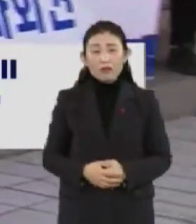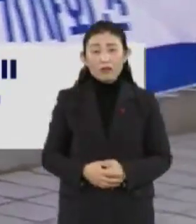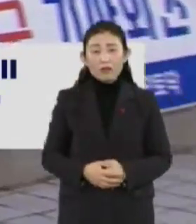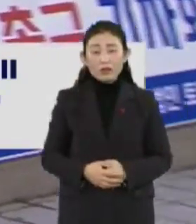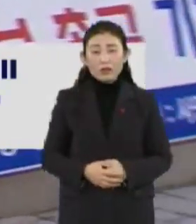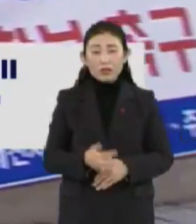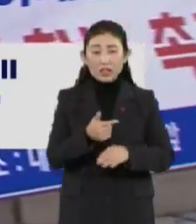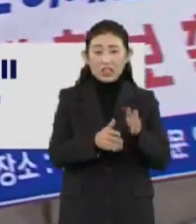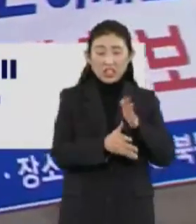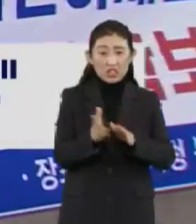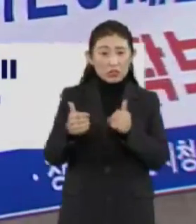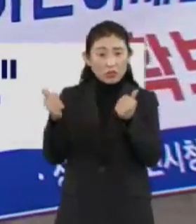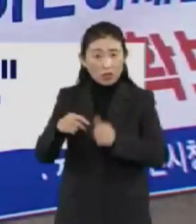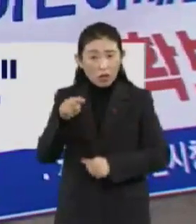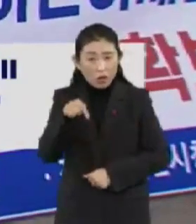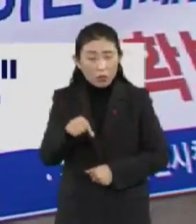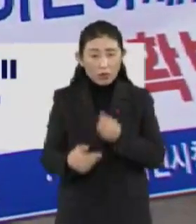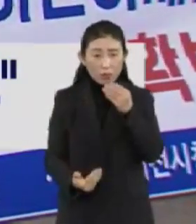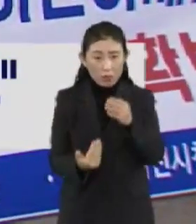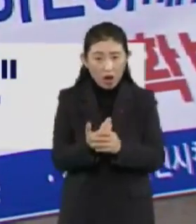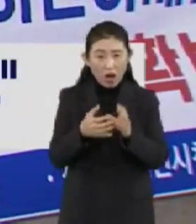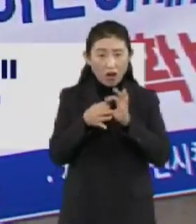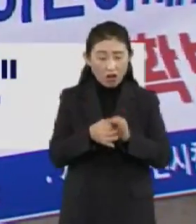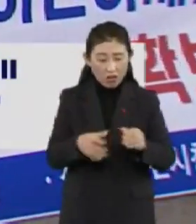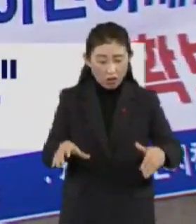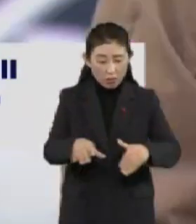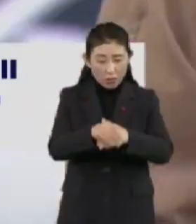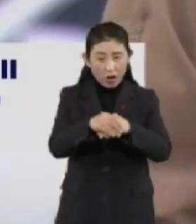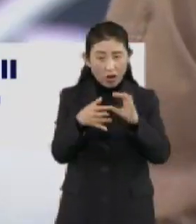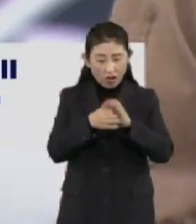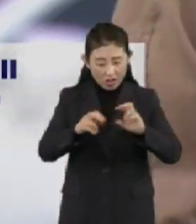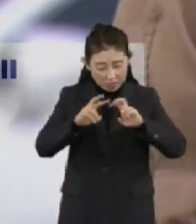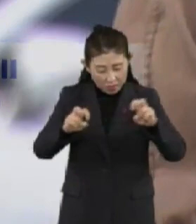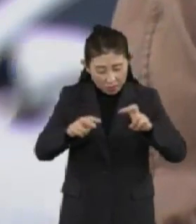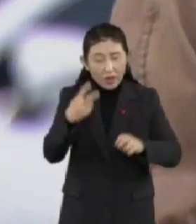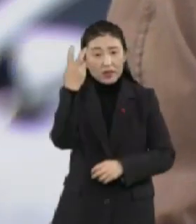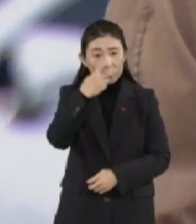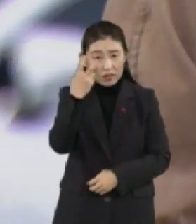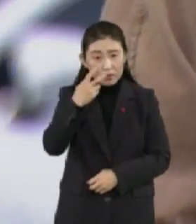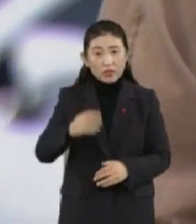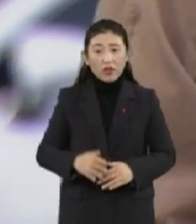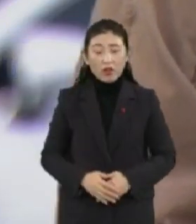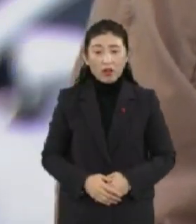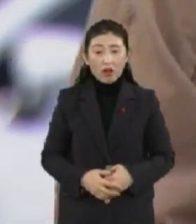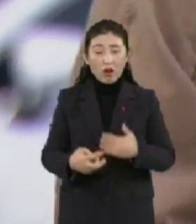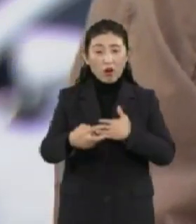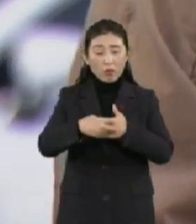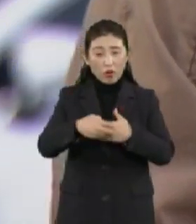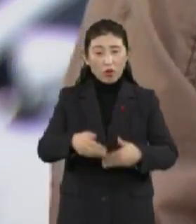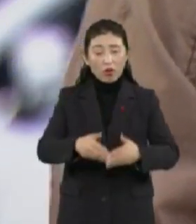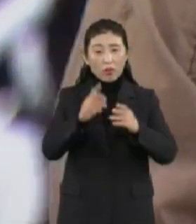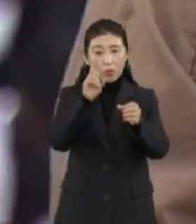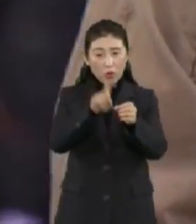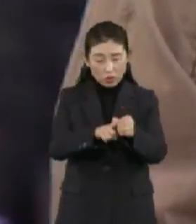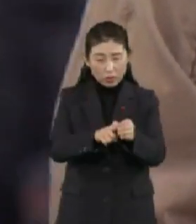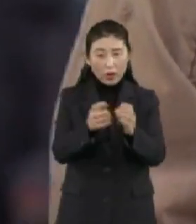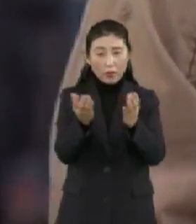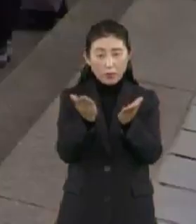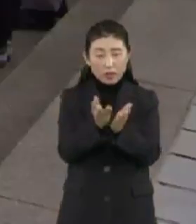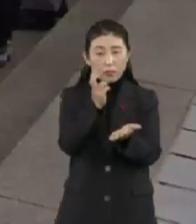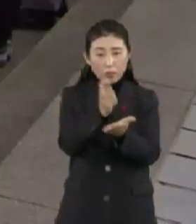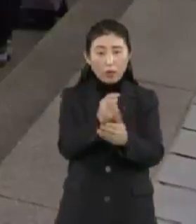또 대전시와 시의회는 이번 넥슨재단과의 업무 협약 과정을 철저히 감사하고 병원 건립 목적에 맞는 조례를